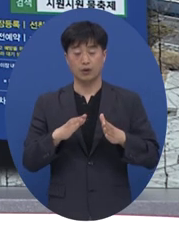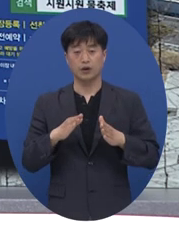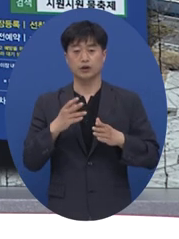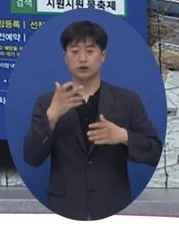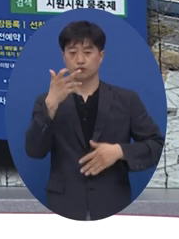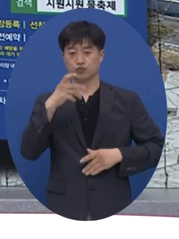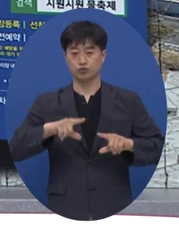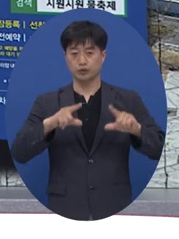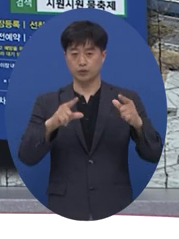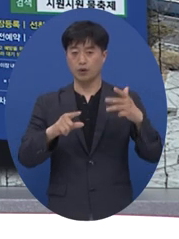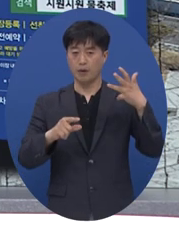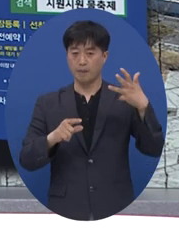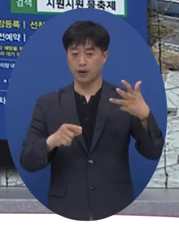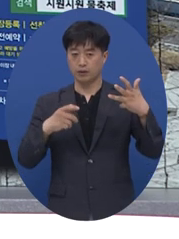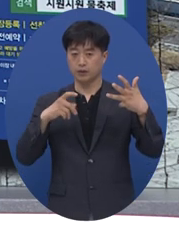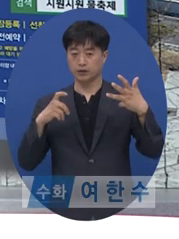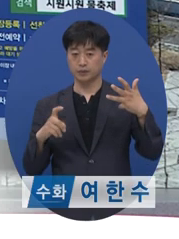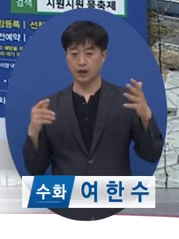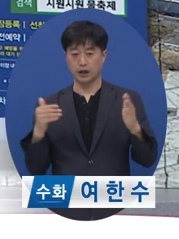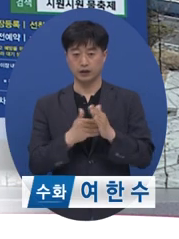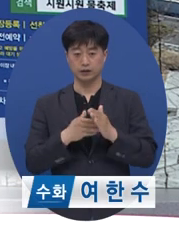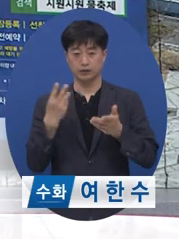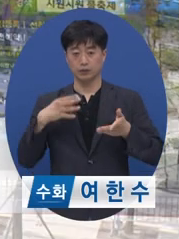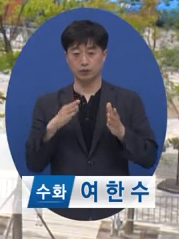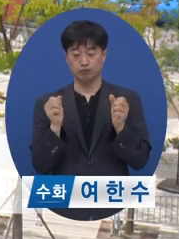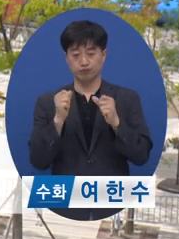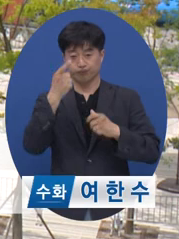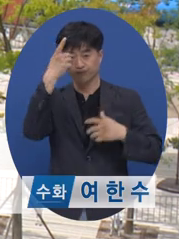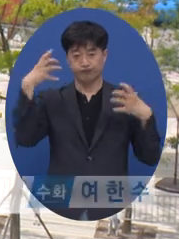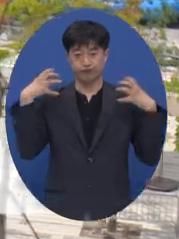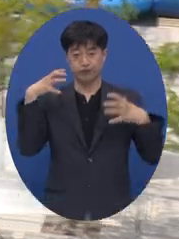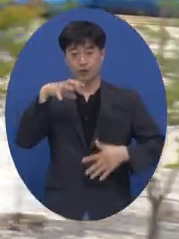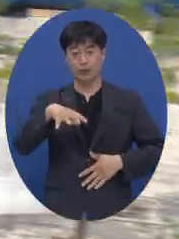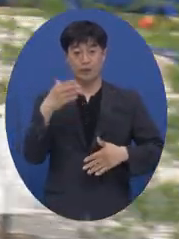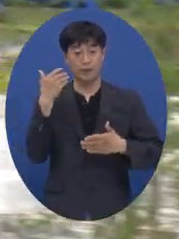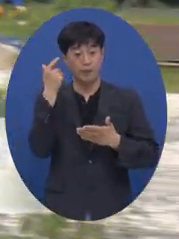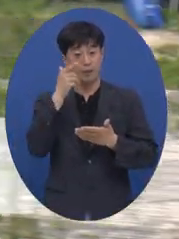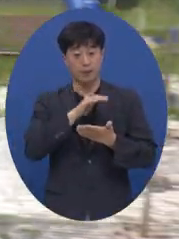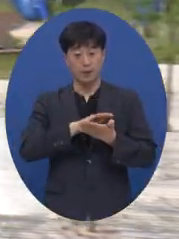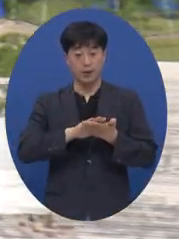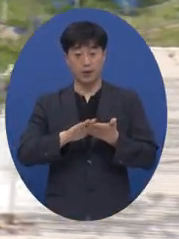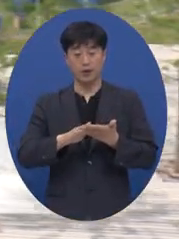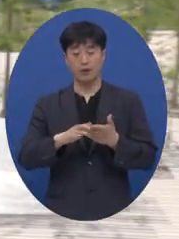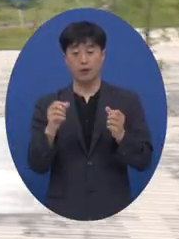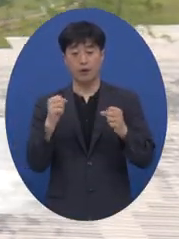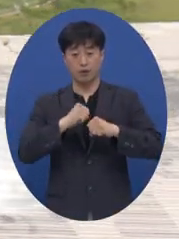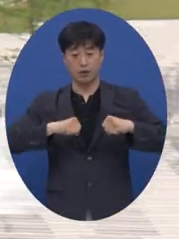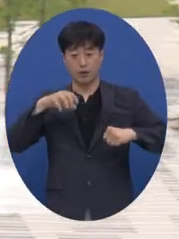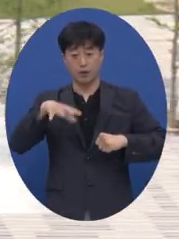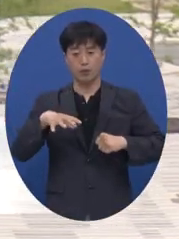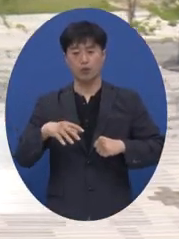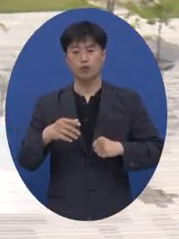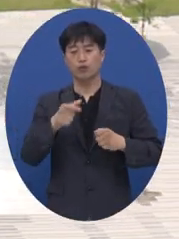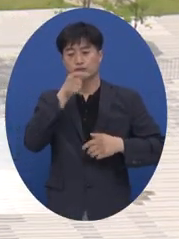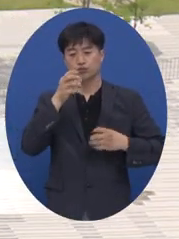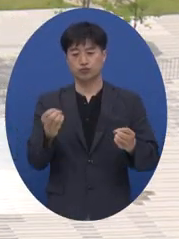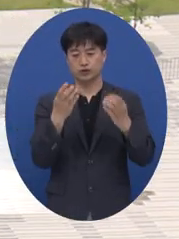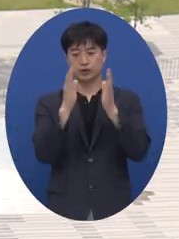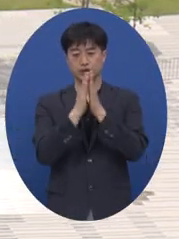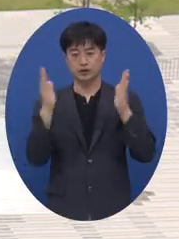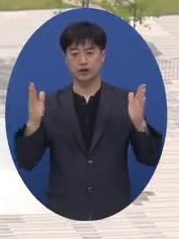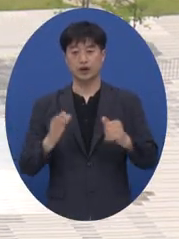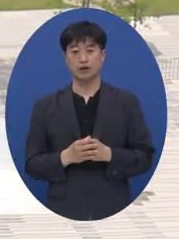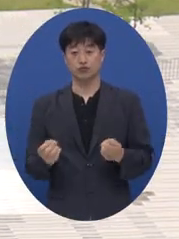경기도가 오는 19일부터 8월 10일까지 경기도청 북부청사 평화광장에서 시원시원 물축제를